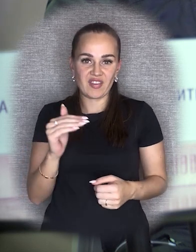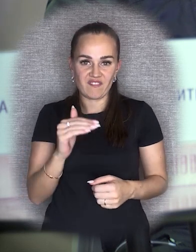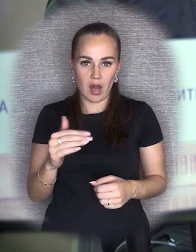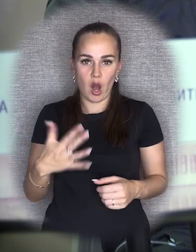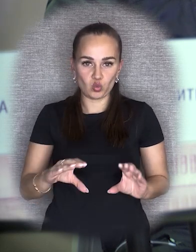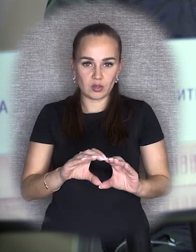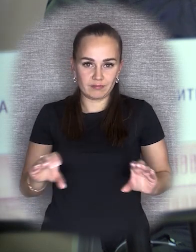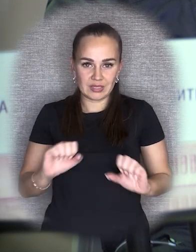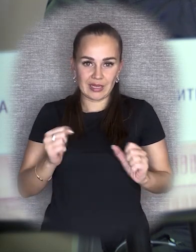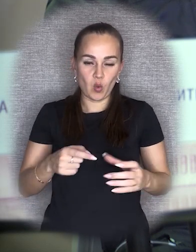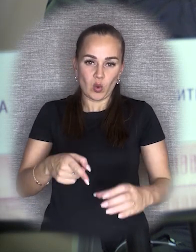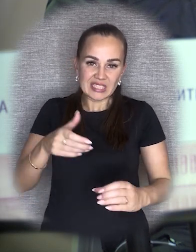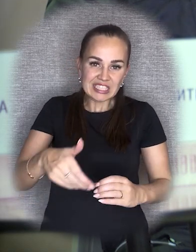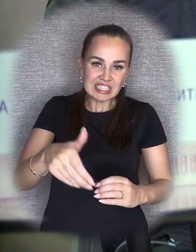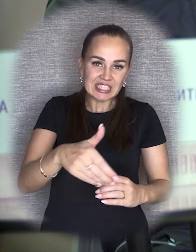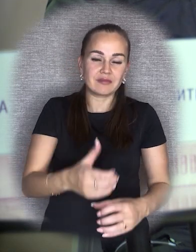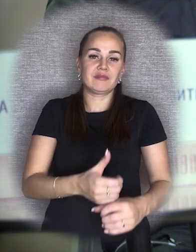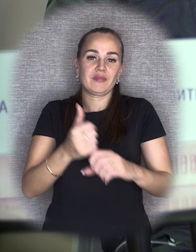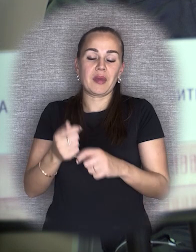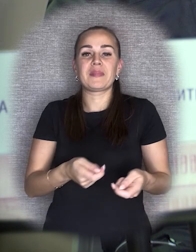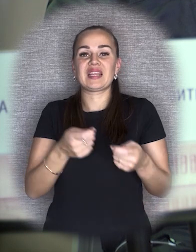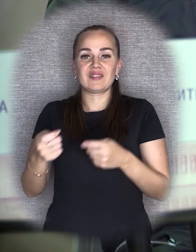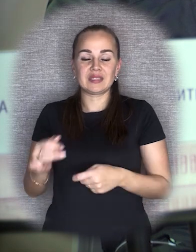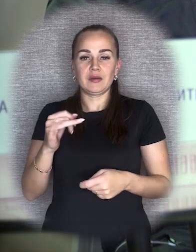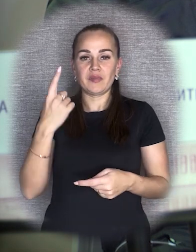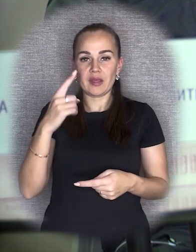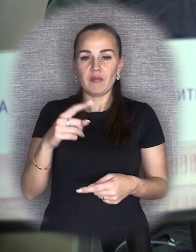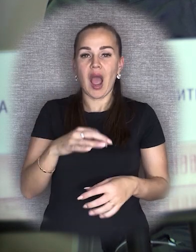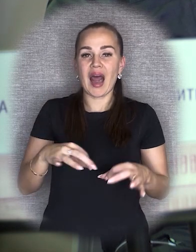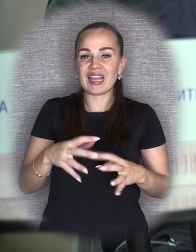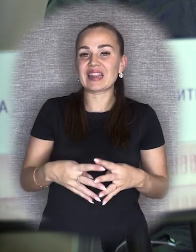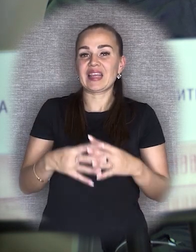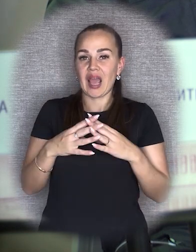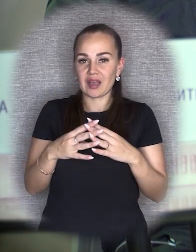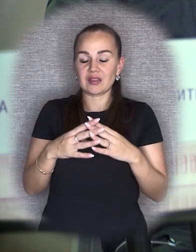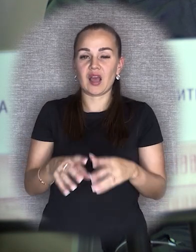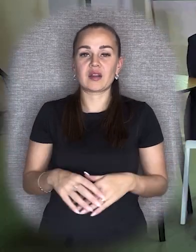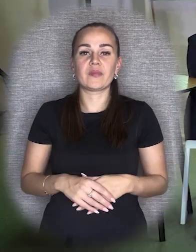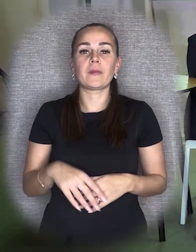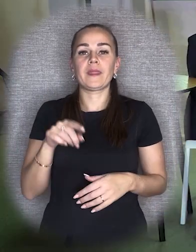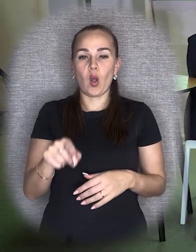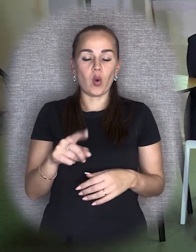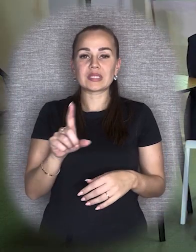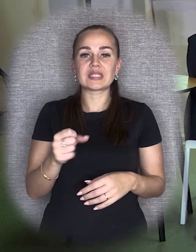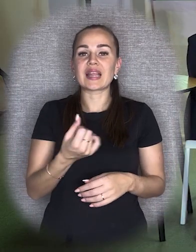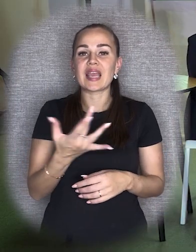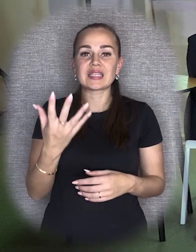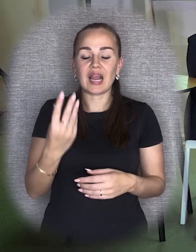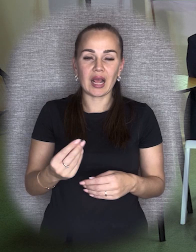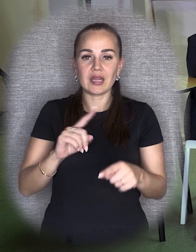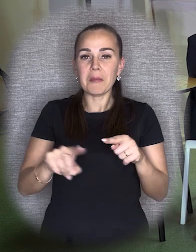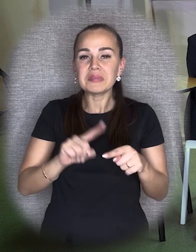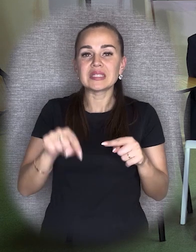И вот они привезли, и архитектор Александр Александрович Андраханов в считанные дни приводил его